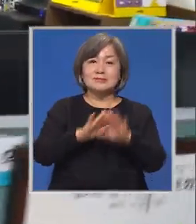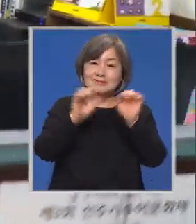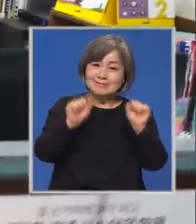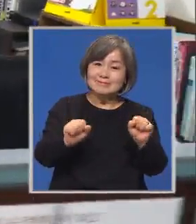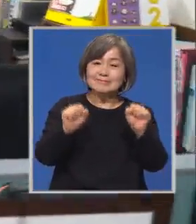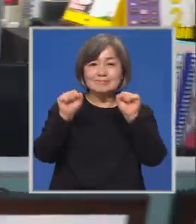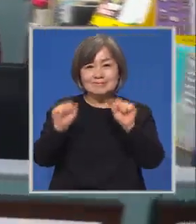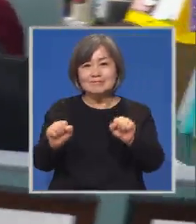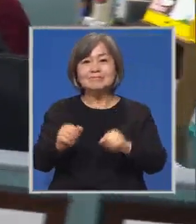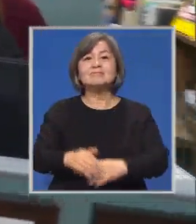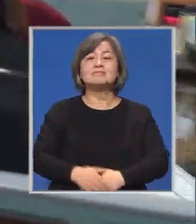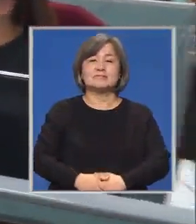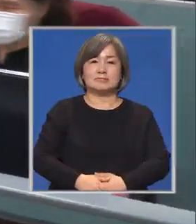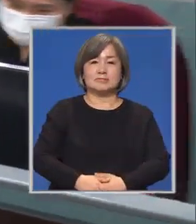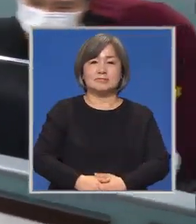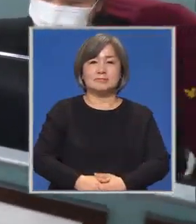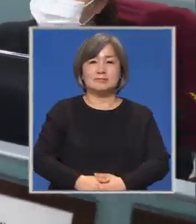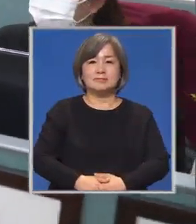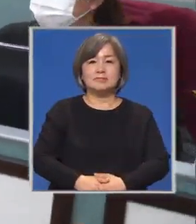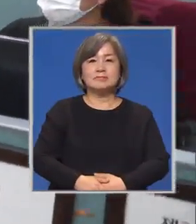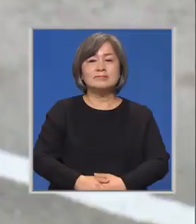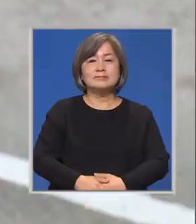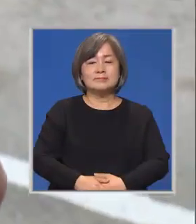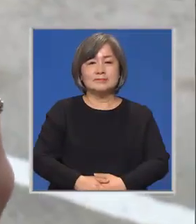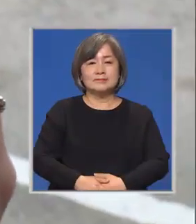계세요. 안녕히 계세요. 먼저 가.